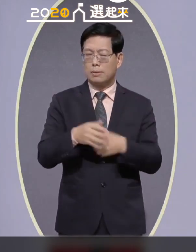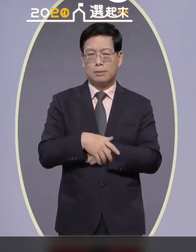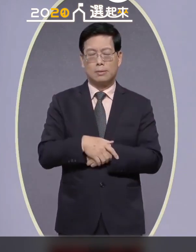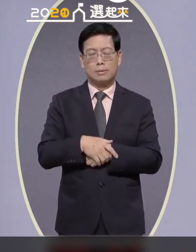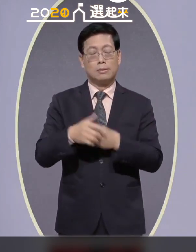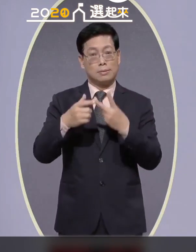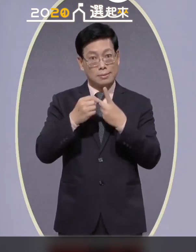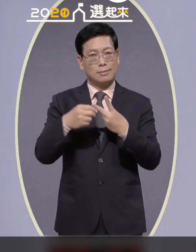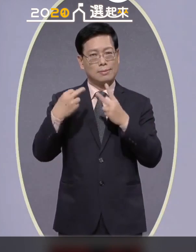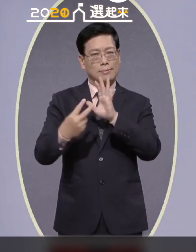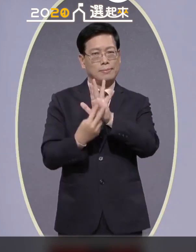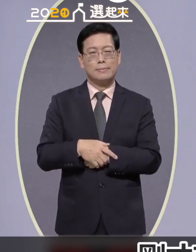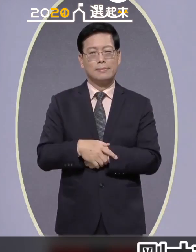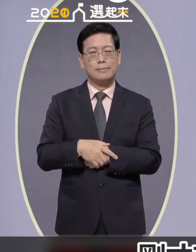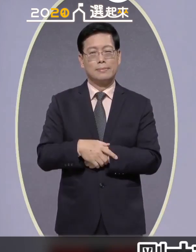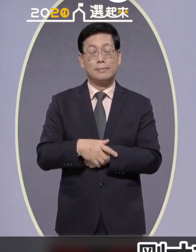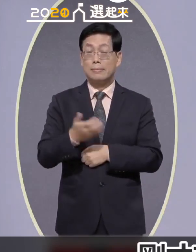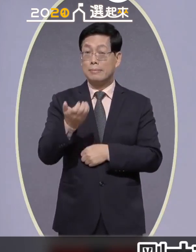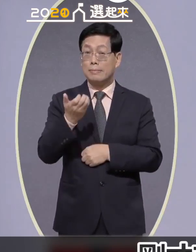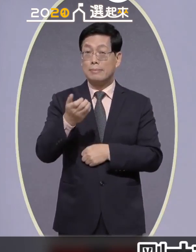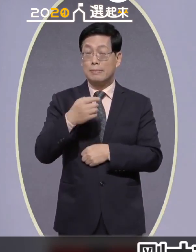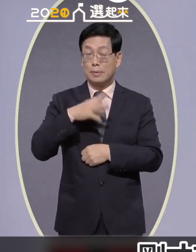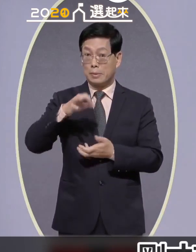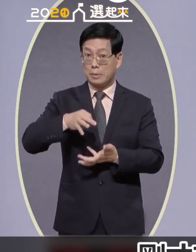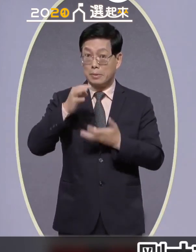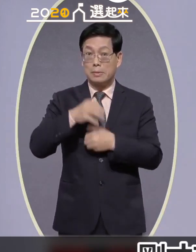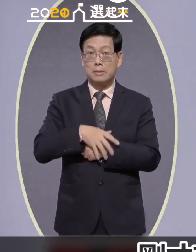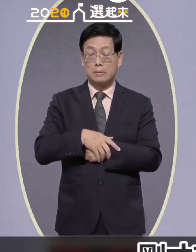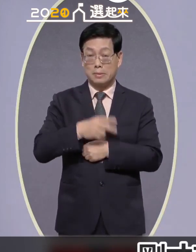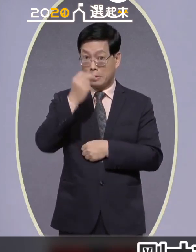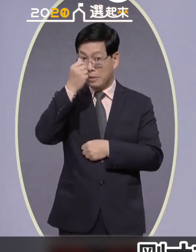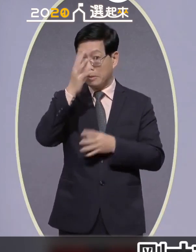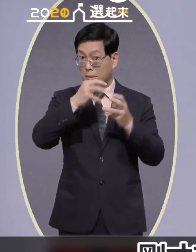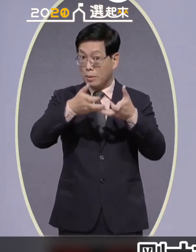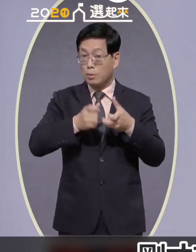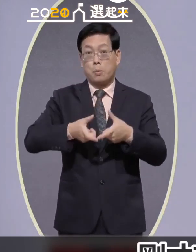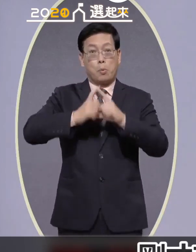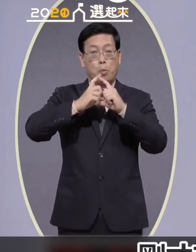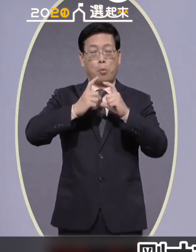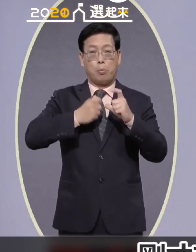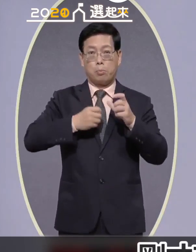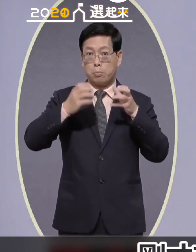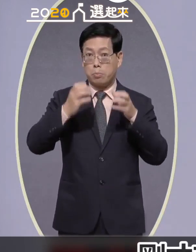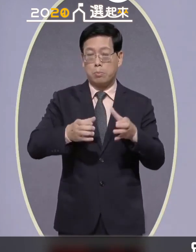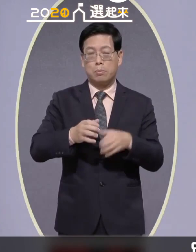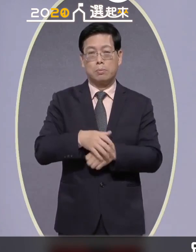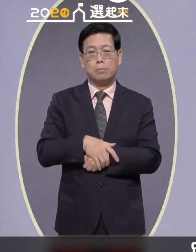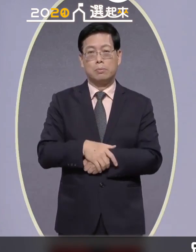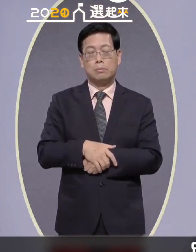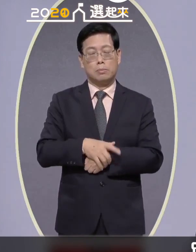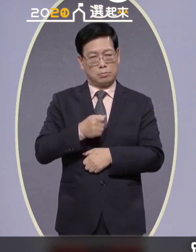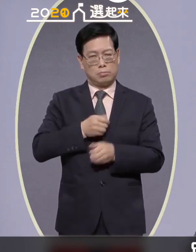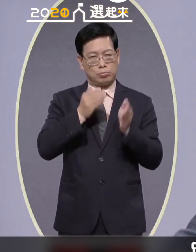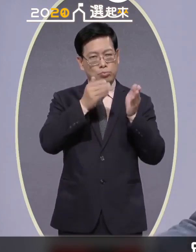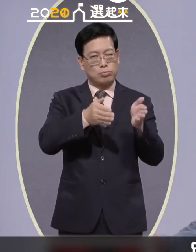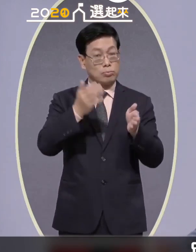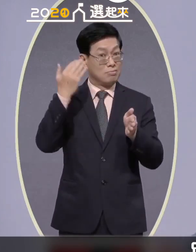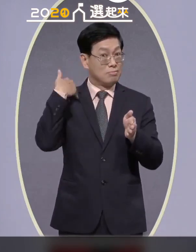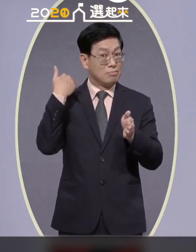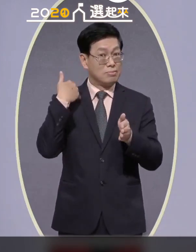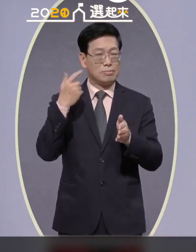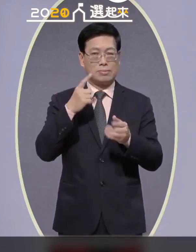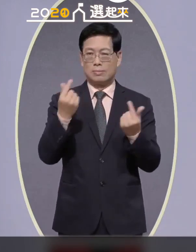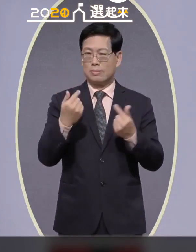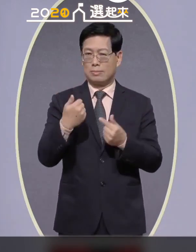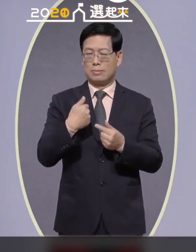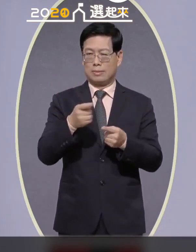那我要再说一个，刚才有说要特征组要重新设立，要来调查所有的人，